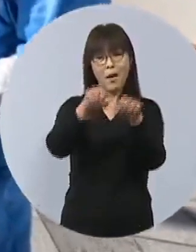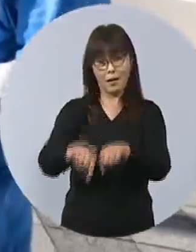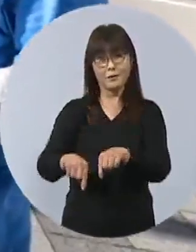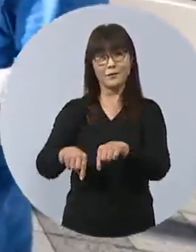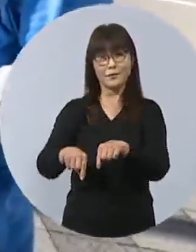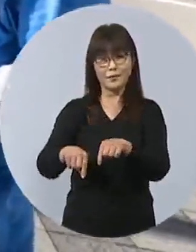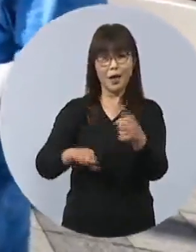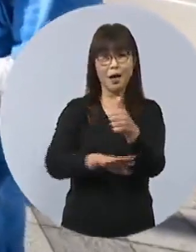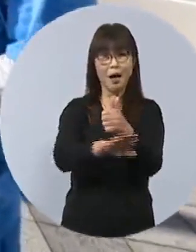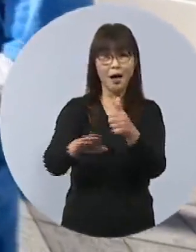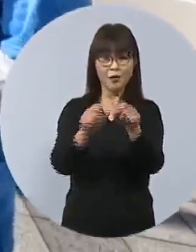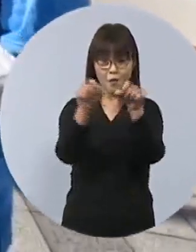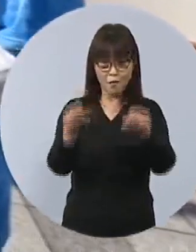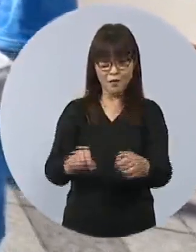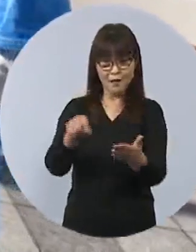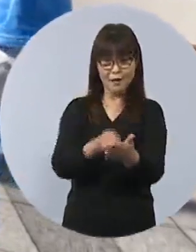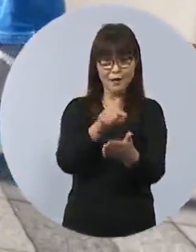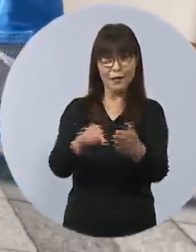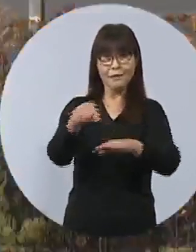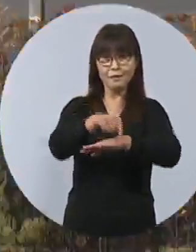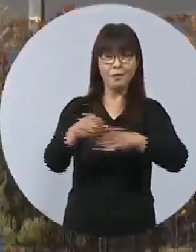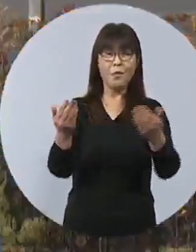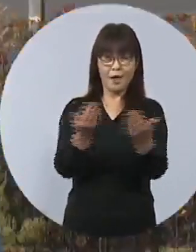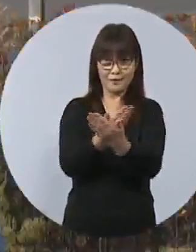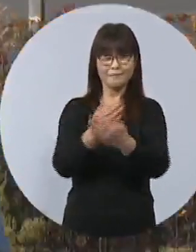環境問題の対策となっております。